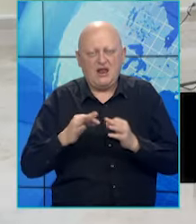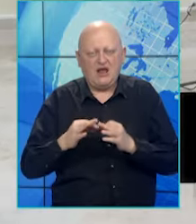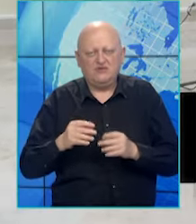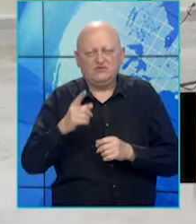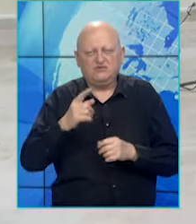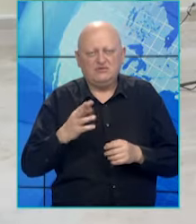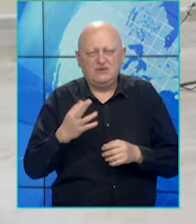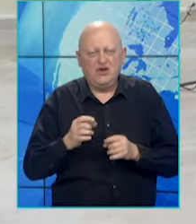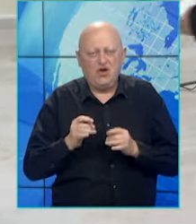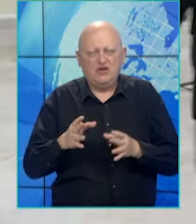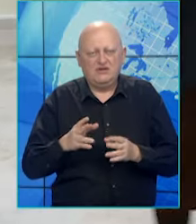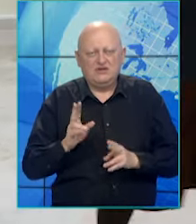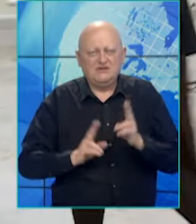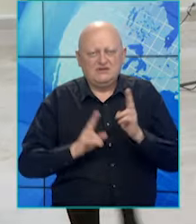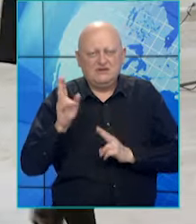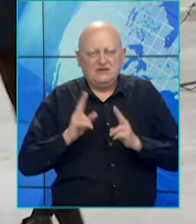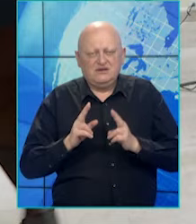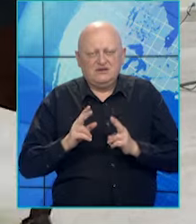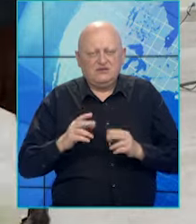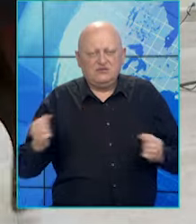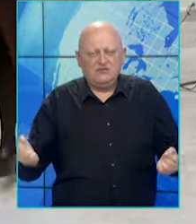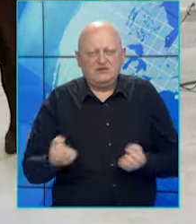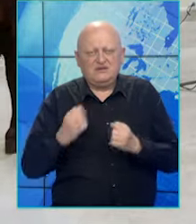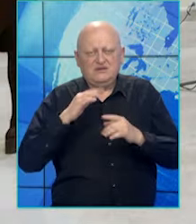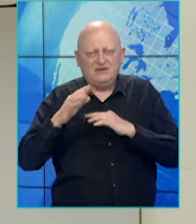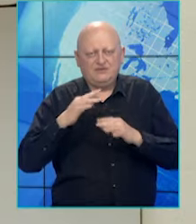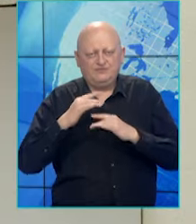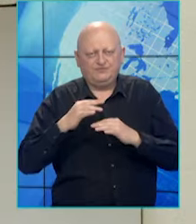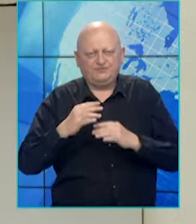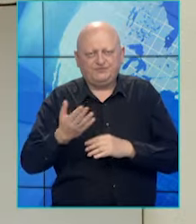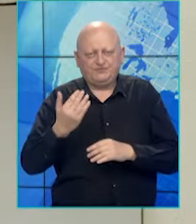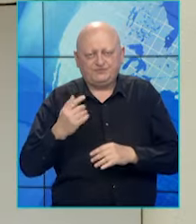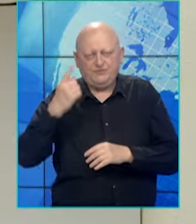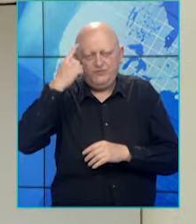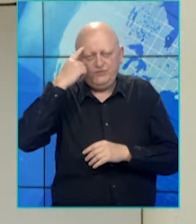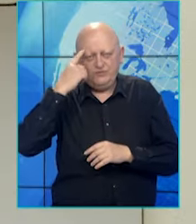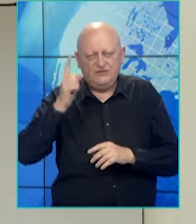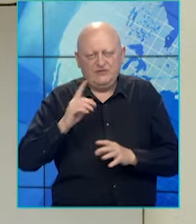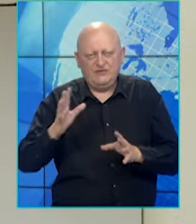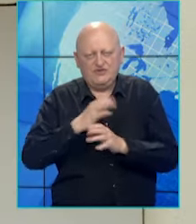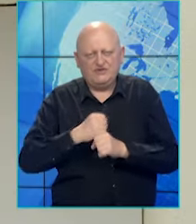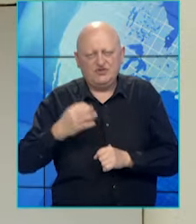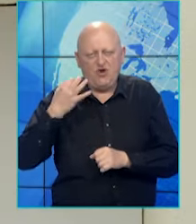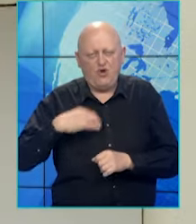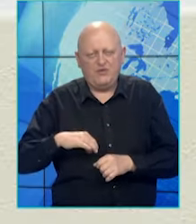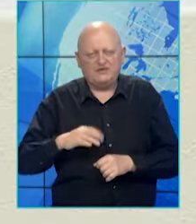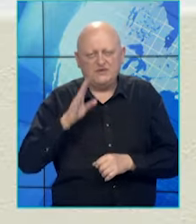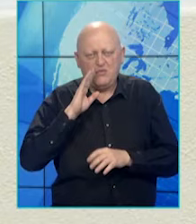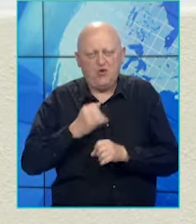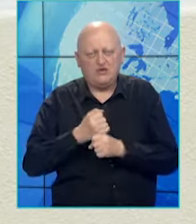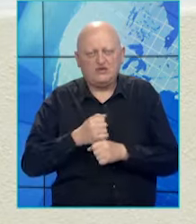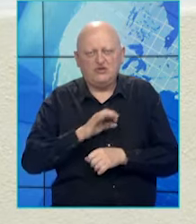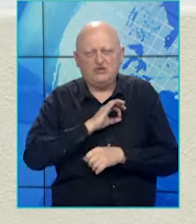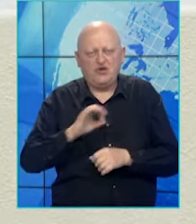Eichhorst na nekoliko adresa, sastanaka i u intenzivnim razgovorima. No prije podsjećanja na neizvršene obaveze, za BH